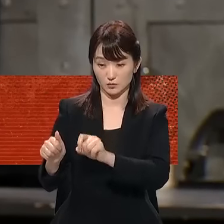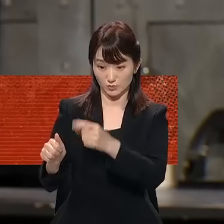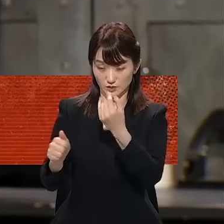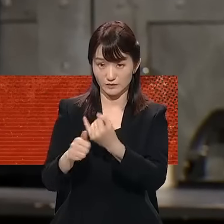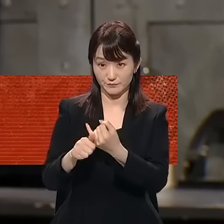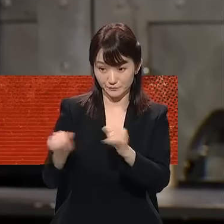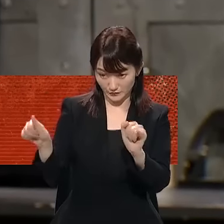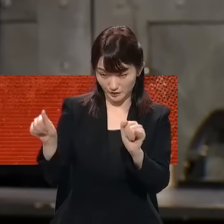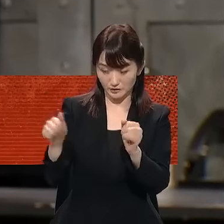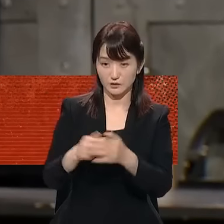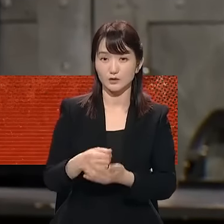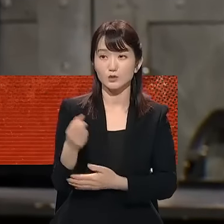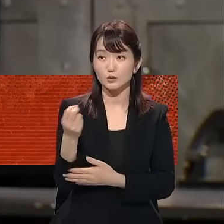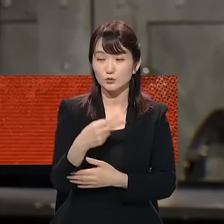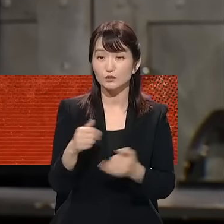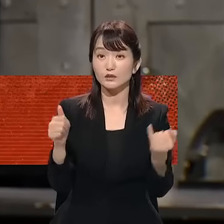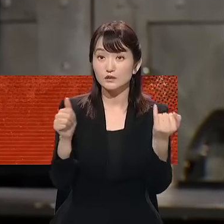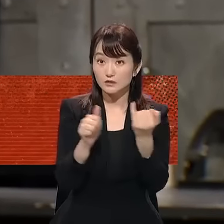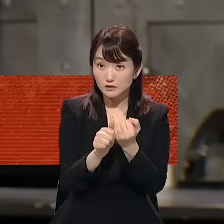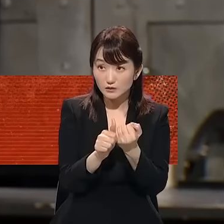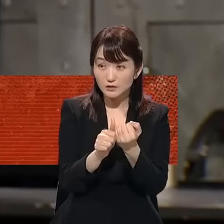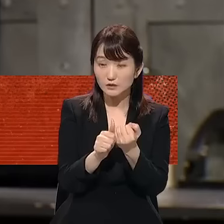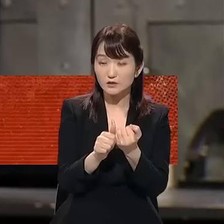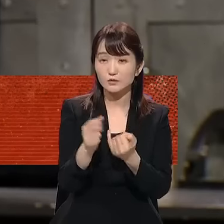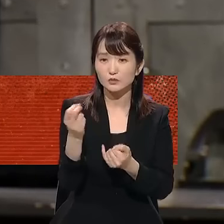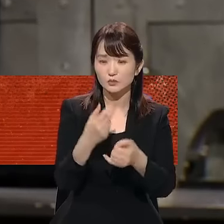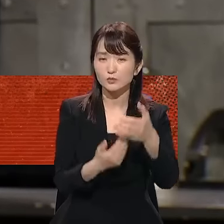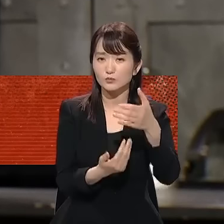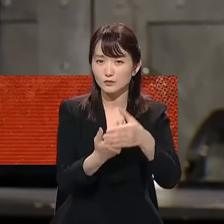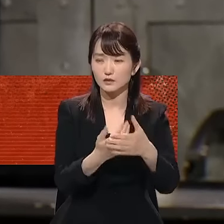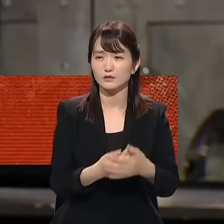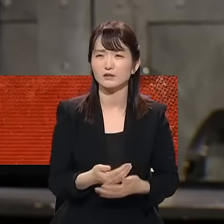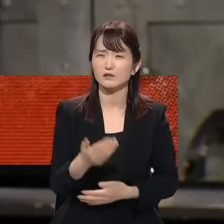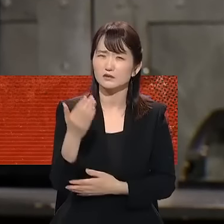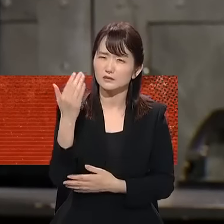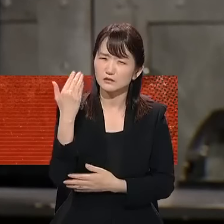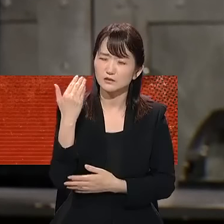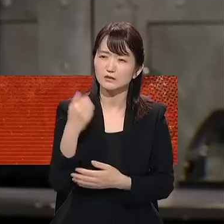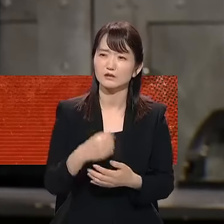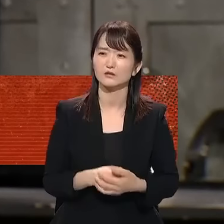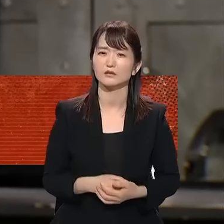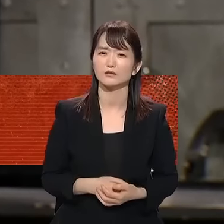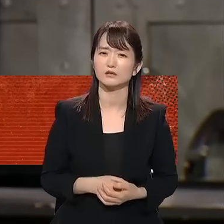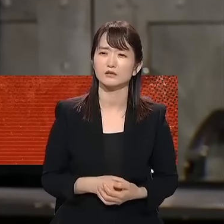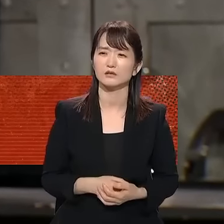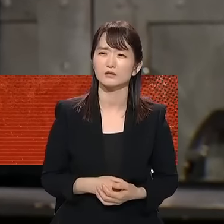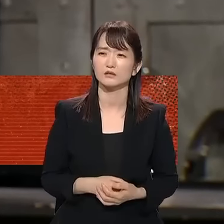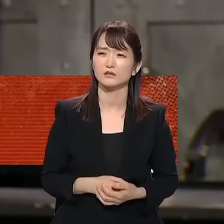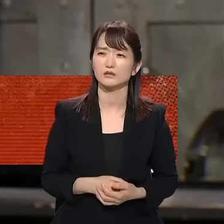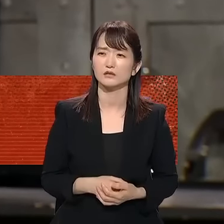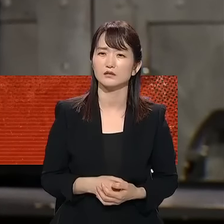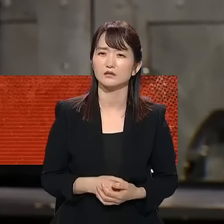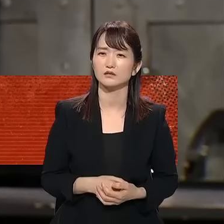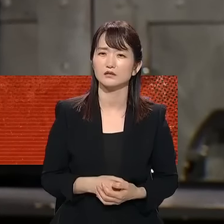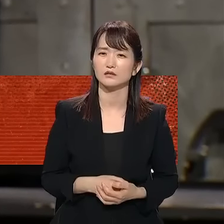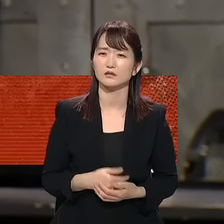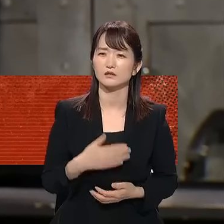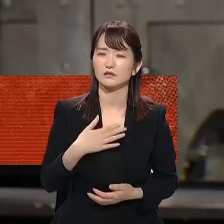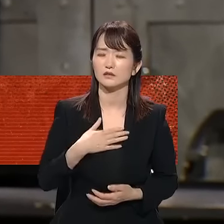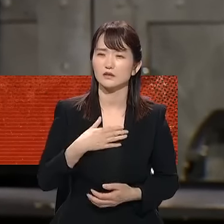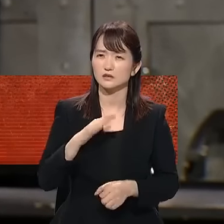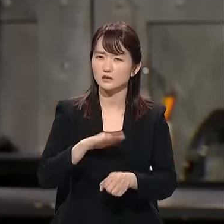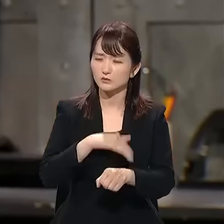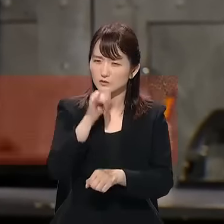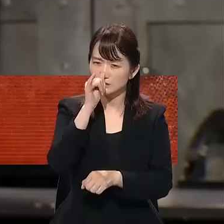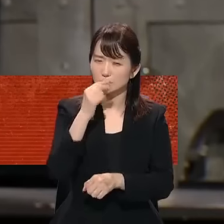하고 또 이제 결혼한 다음에 이제 일어난 일인데 아마 그 전 단계가 이제 내가한 유책 있는 거 아니냐 이렇게 얘기를 하는데 근데